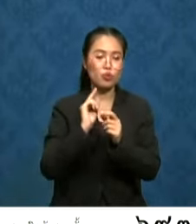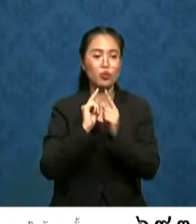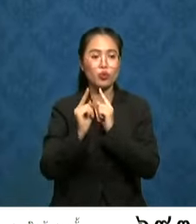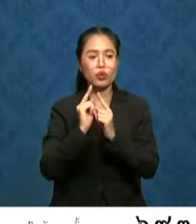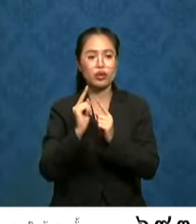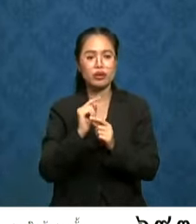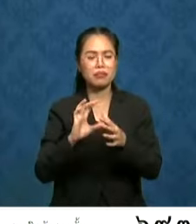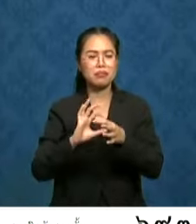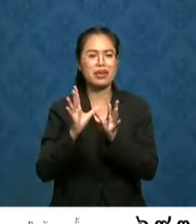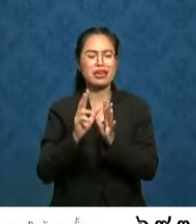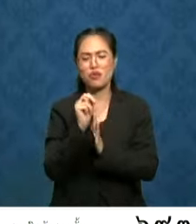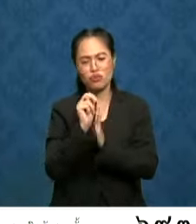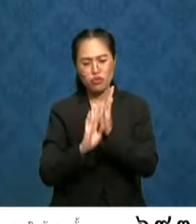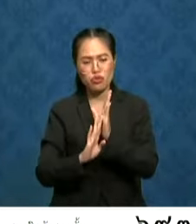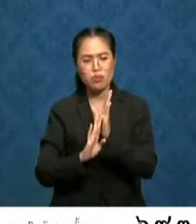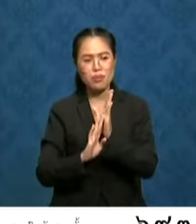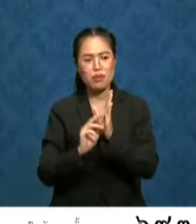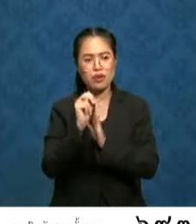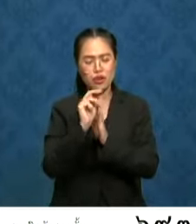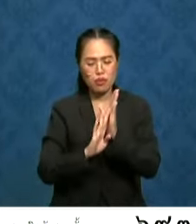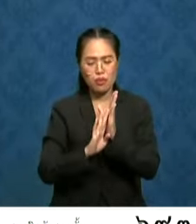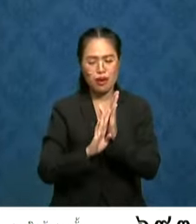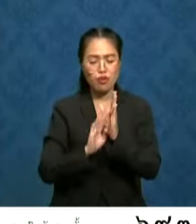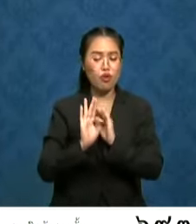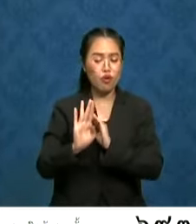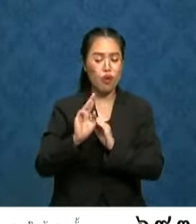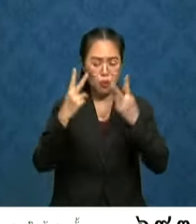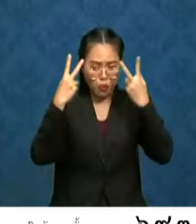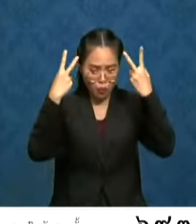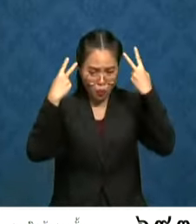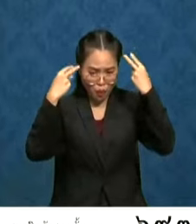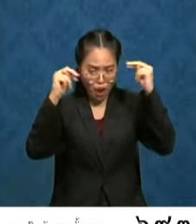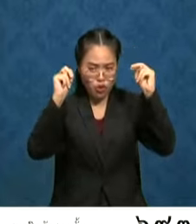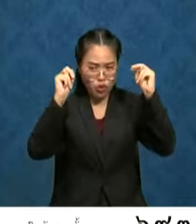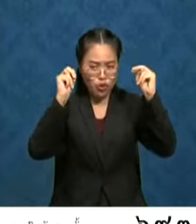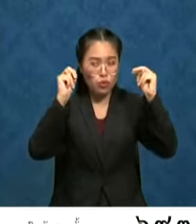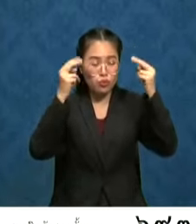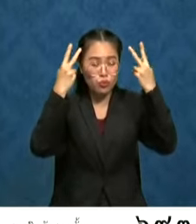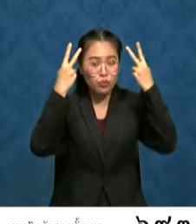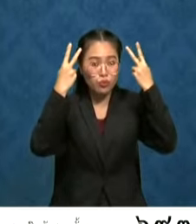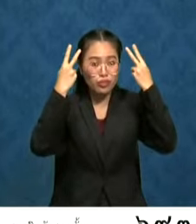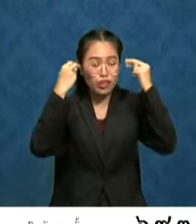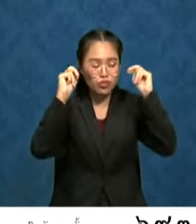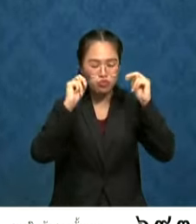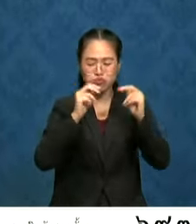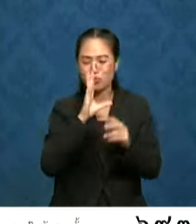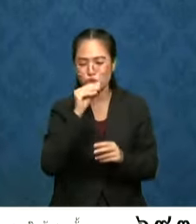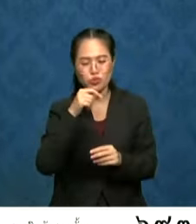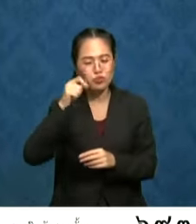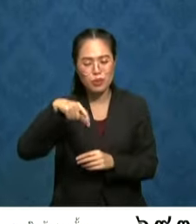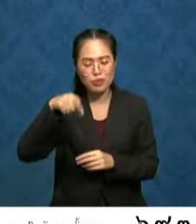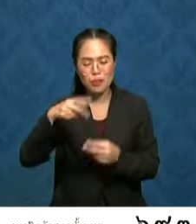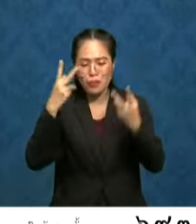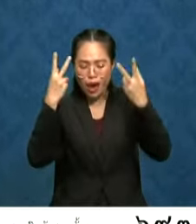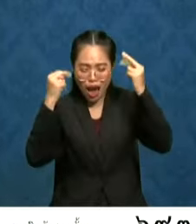ท่านพูดเรื่องนโยบายรัฐบาลท่านนายกแผ่ทองธาเลยครับมีแต่เรื่องในอดีตครับแล้วก็วนเวียนซ้ำซากครับท่านประธานขอให้